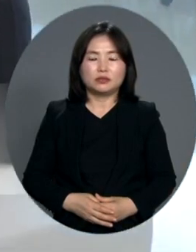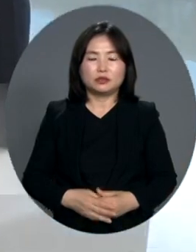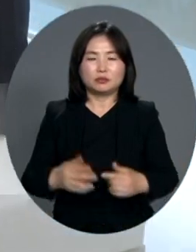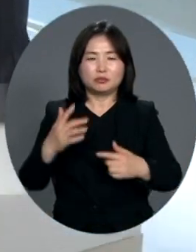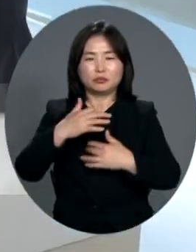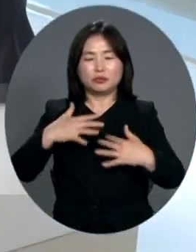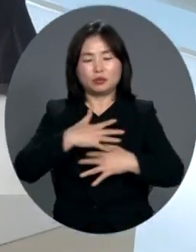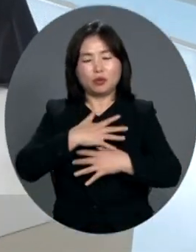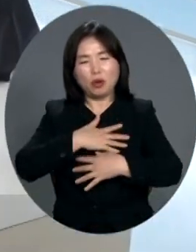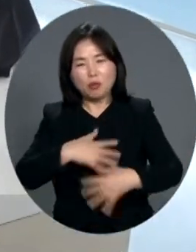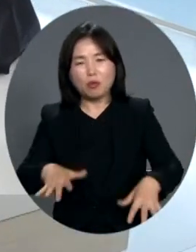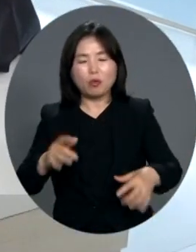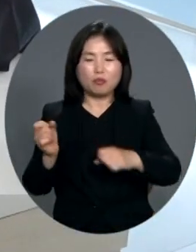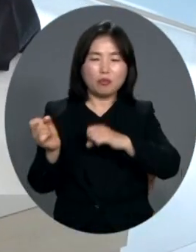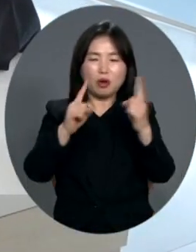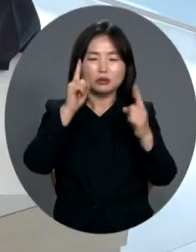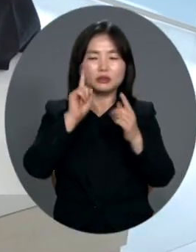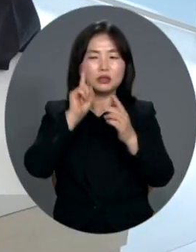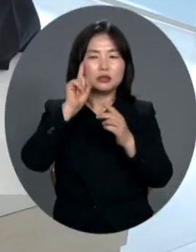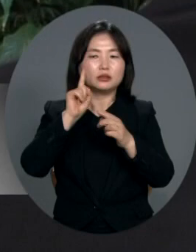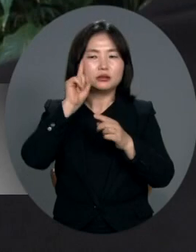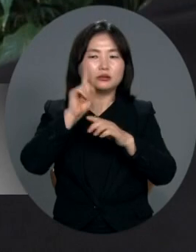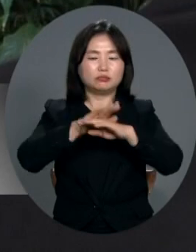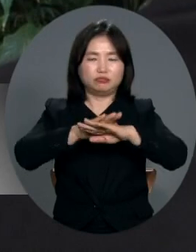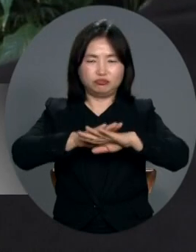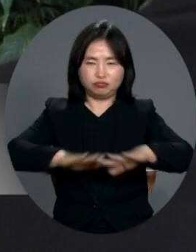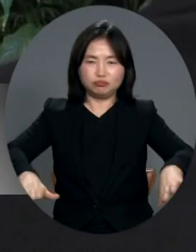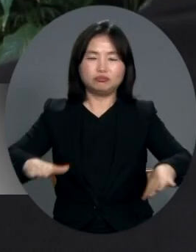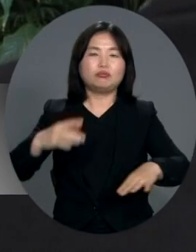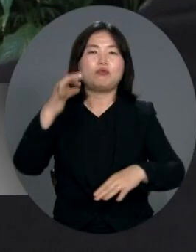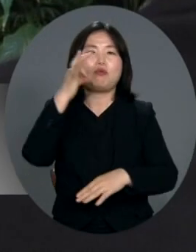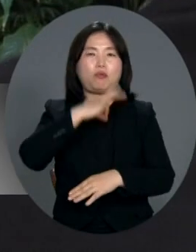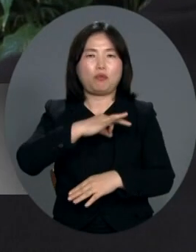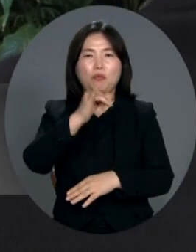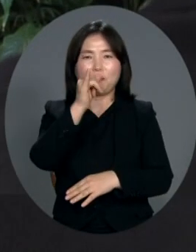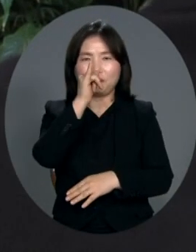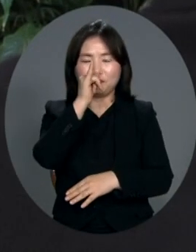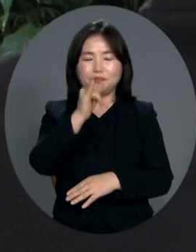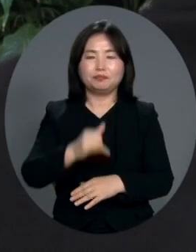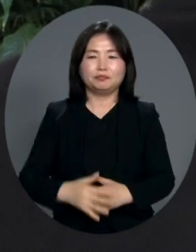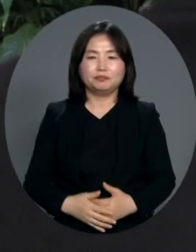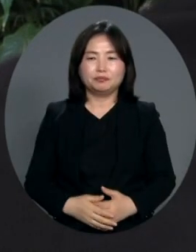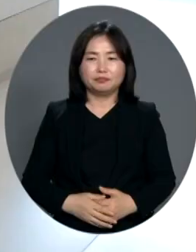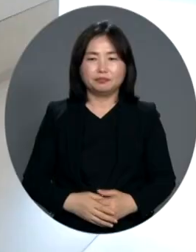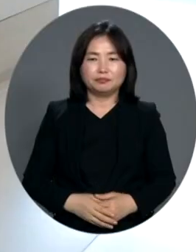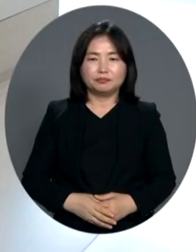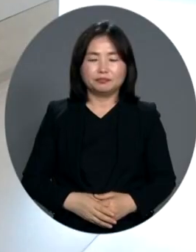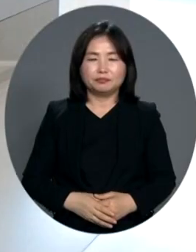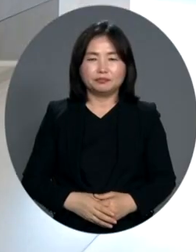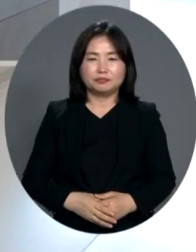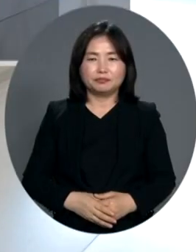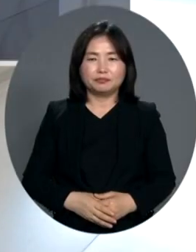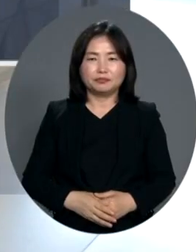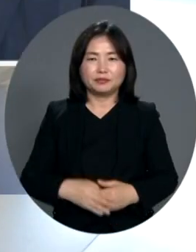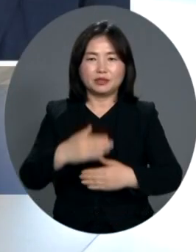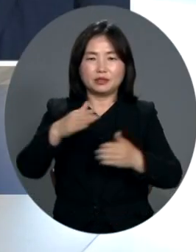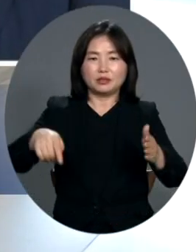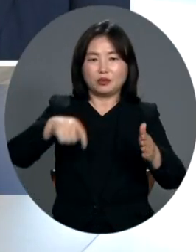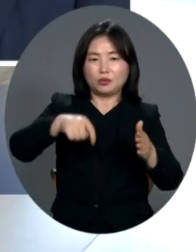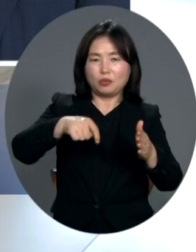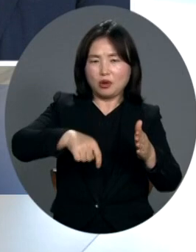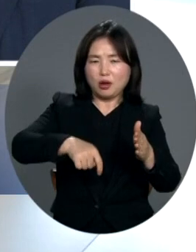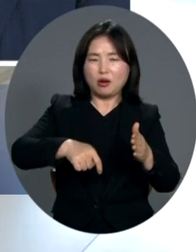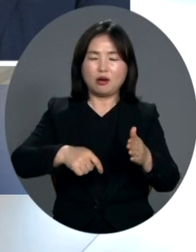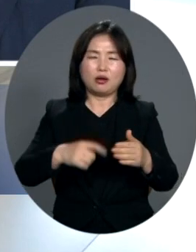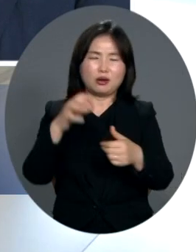피로 회복과 스트레스 감소에 효과가 있는 것으로 분석됐습니다. 그 실내 공간에서